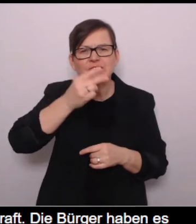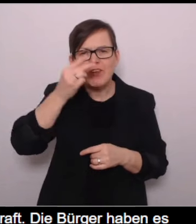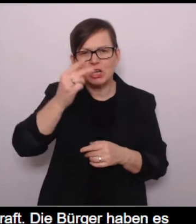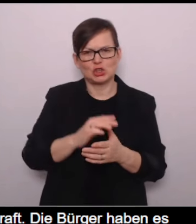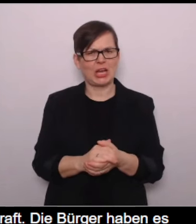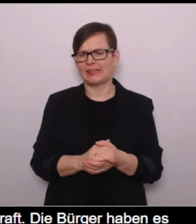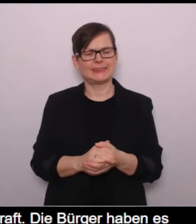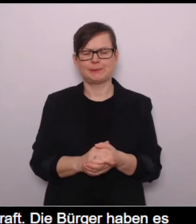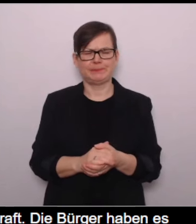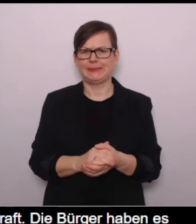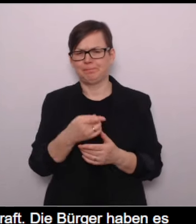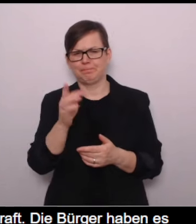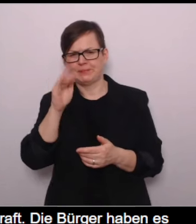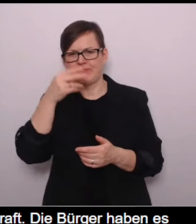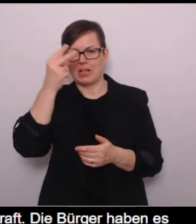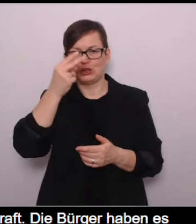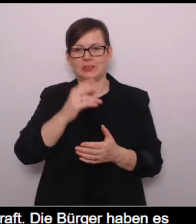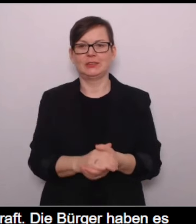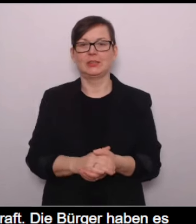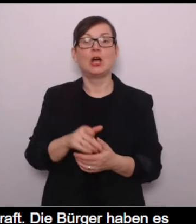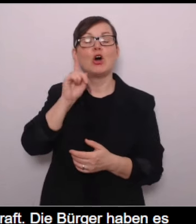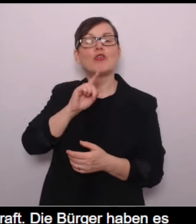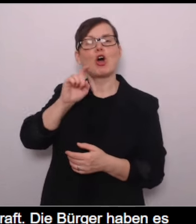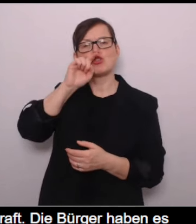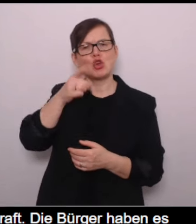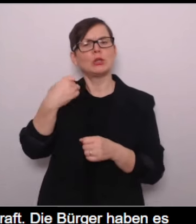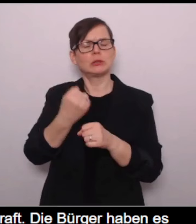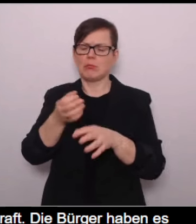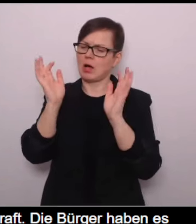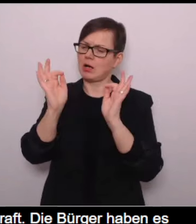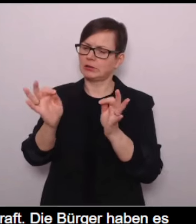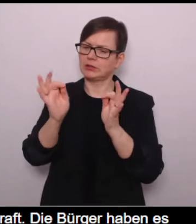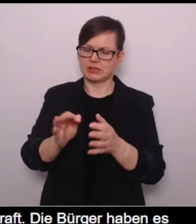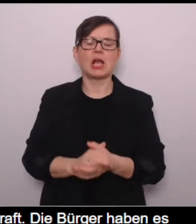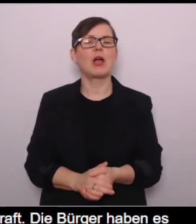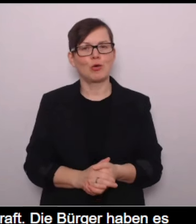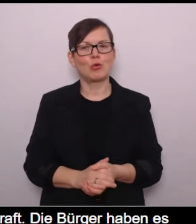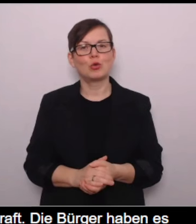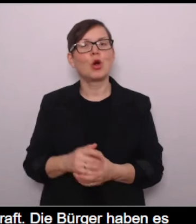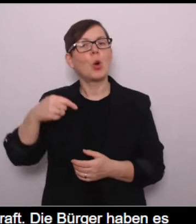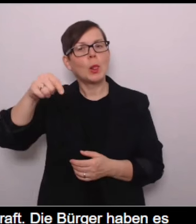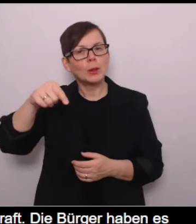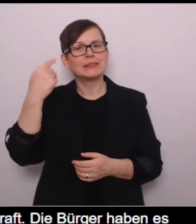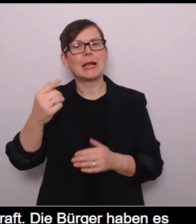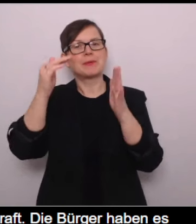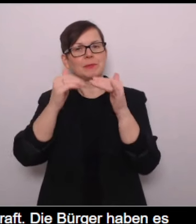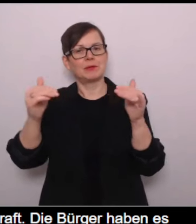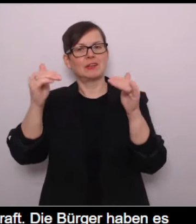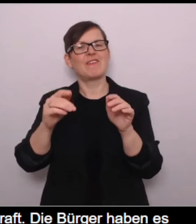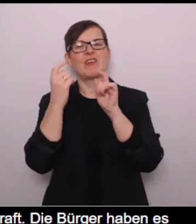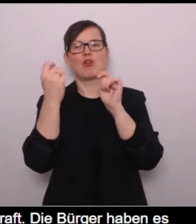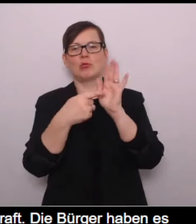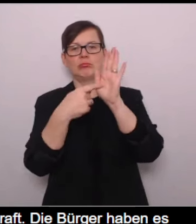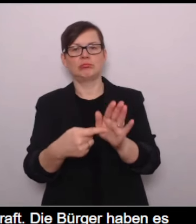Religion wird nicht gekürzt. Das war auch, glaube ich, mehr ein Missverständnis, in dem es im Ausschuss kommuniziert wurde. Und die Frau Stolz macht das